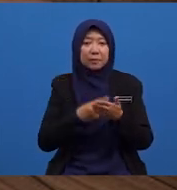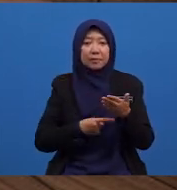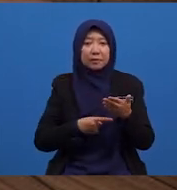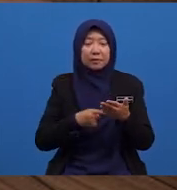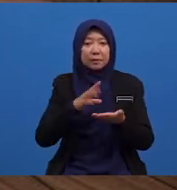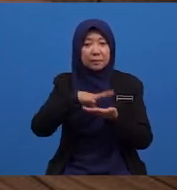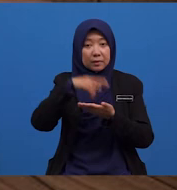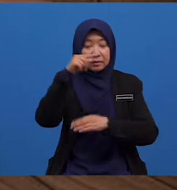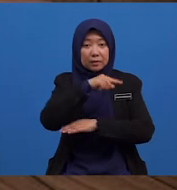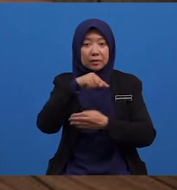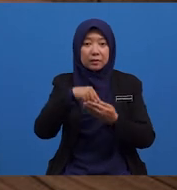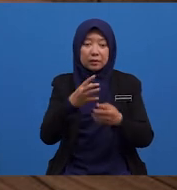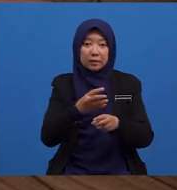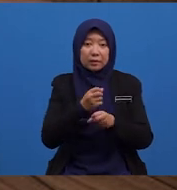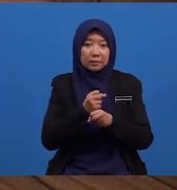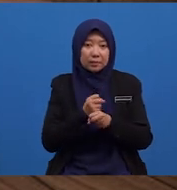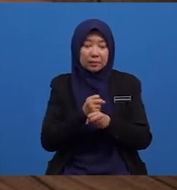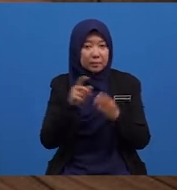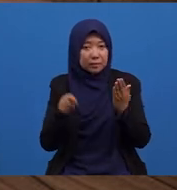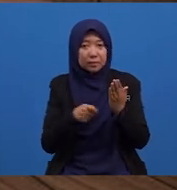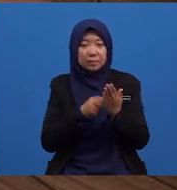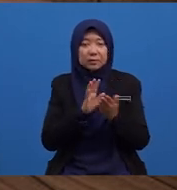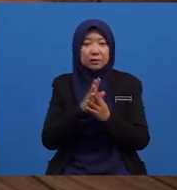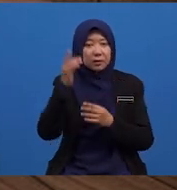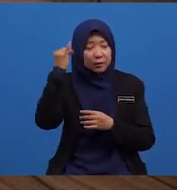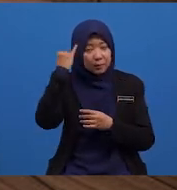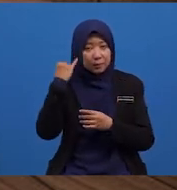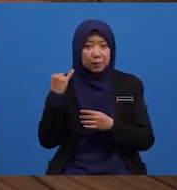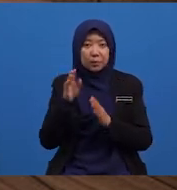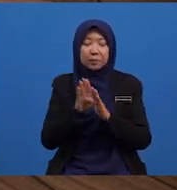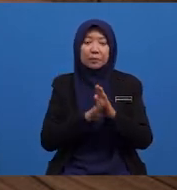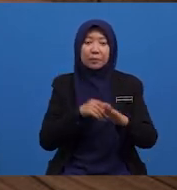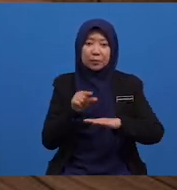dipelajari pada hari ini dapat bercambah menjadi ilmu yang berguna